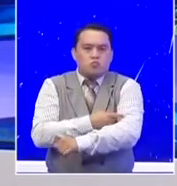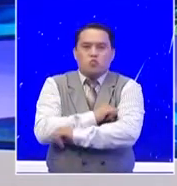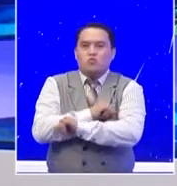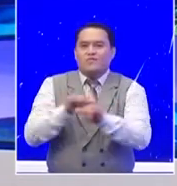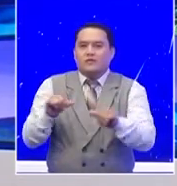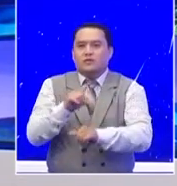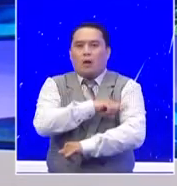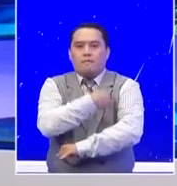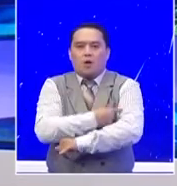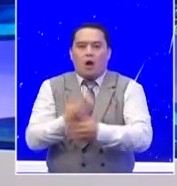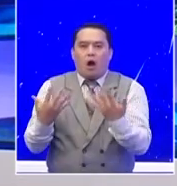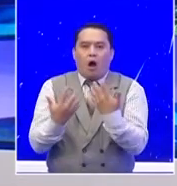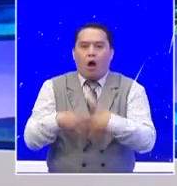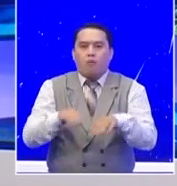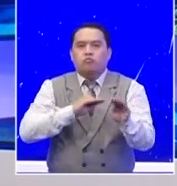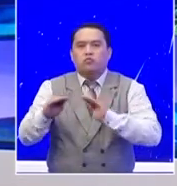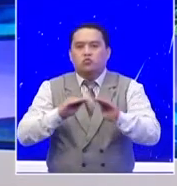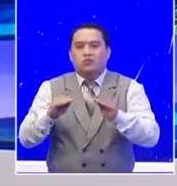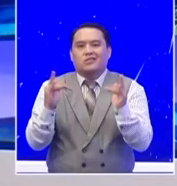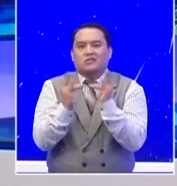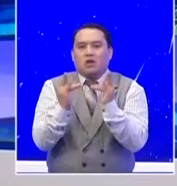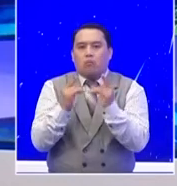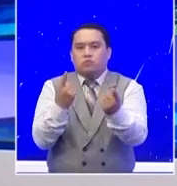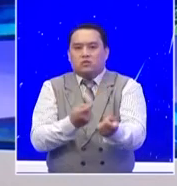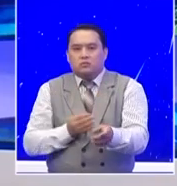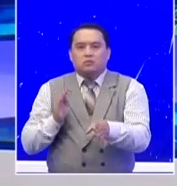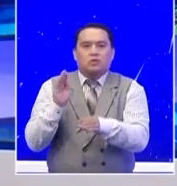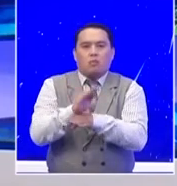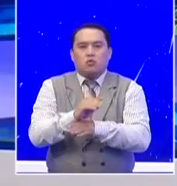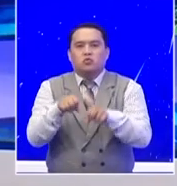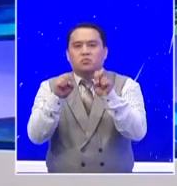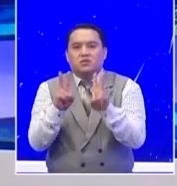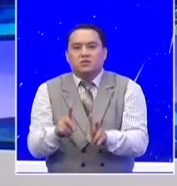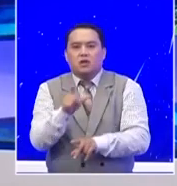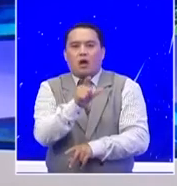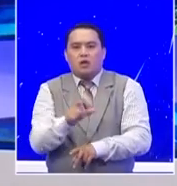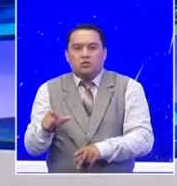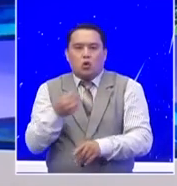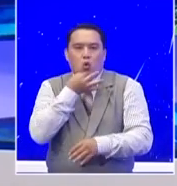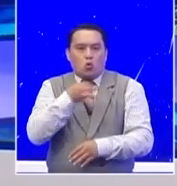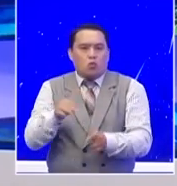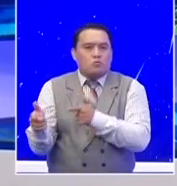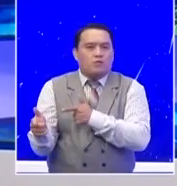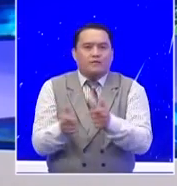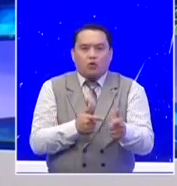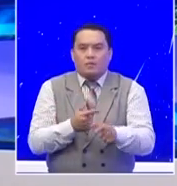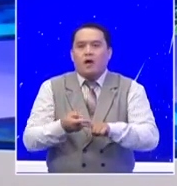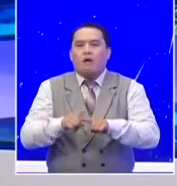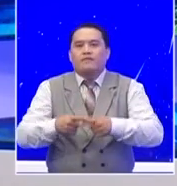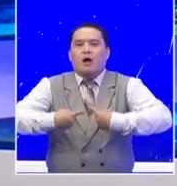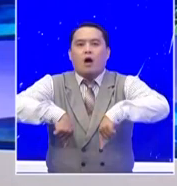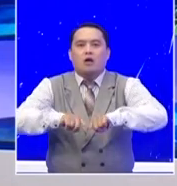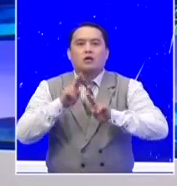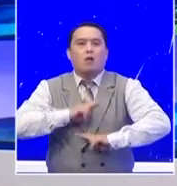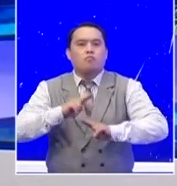В регионе оборудуют новые инфекционные стационары, привлекают дополнительные кадры, чтобы быть готовыми к любым ситуациям. Как организована